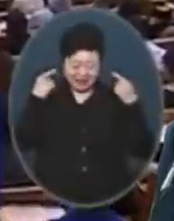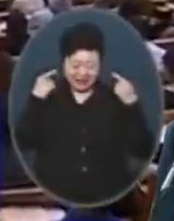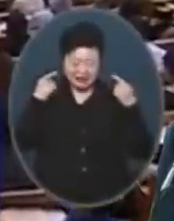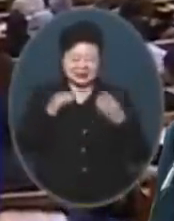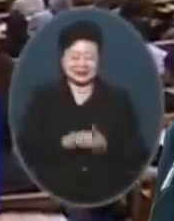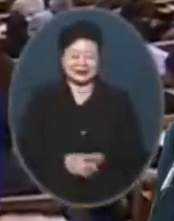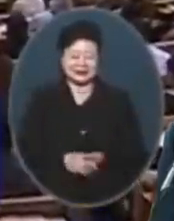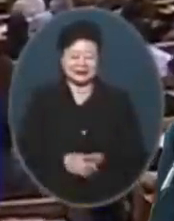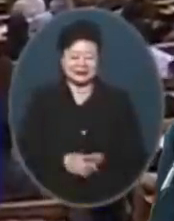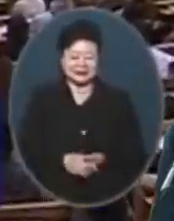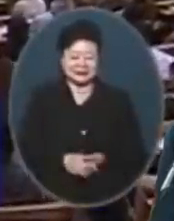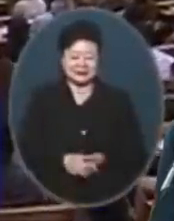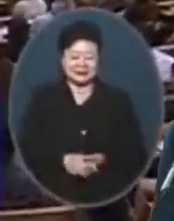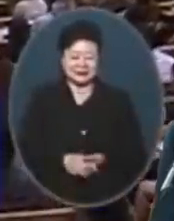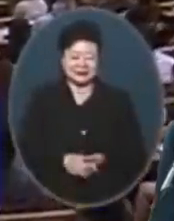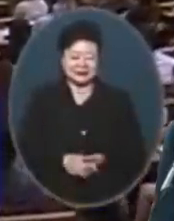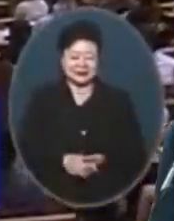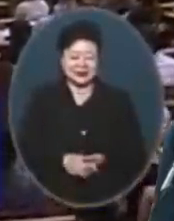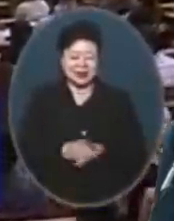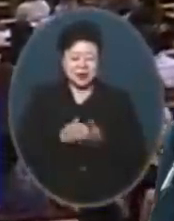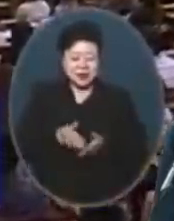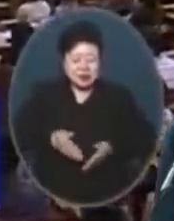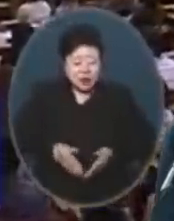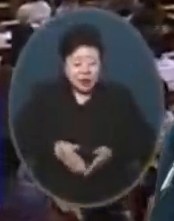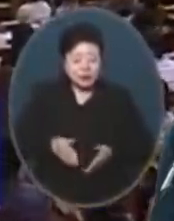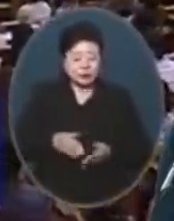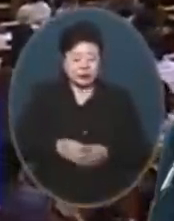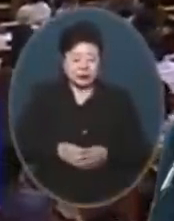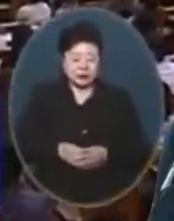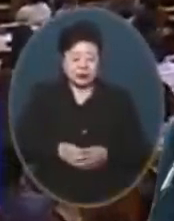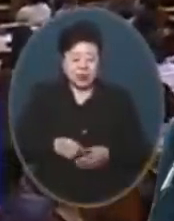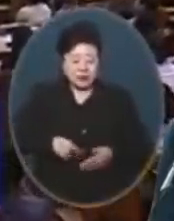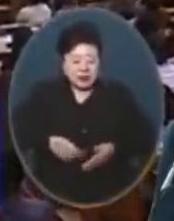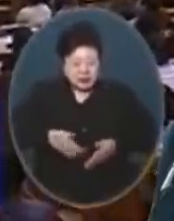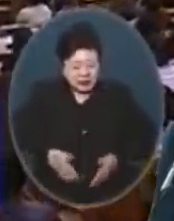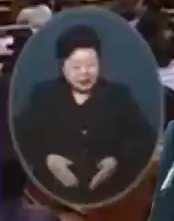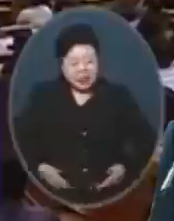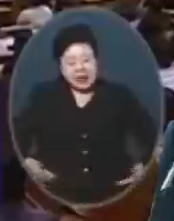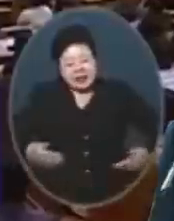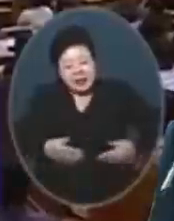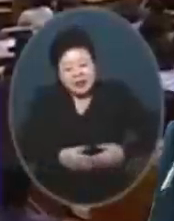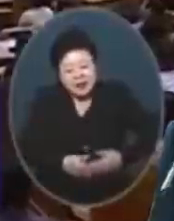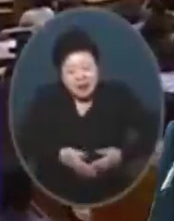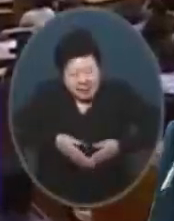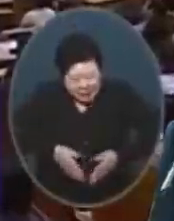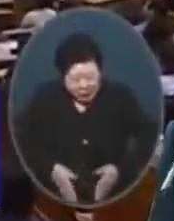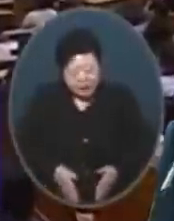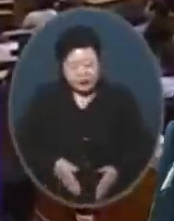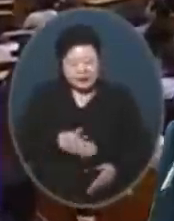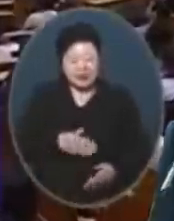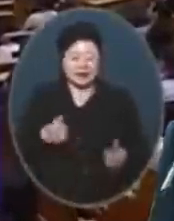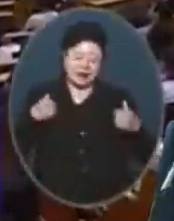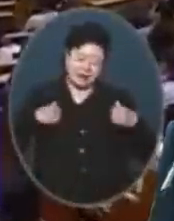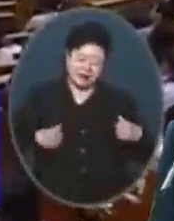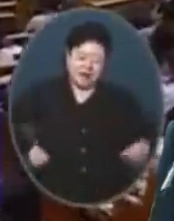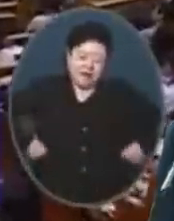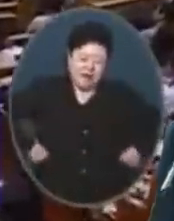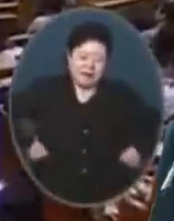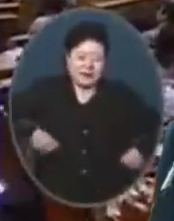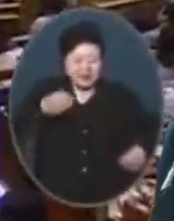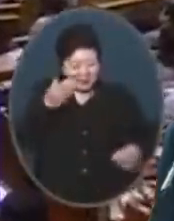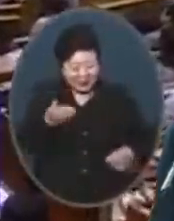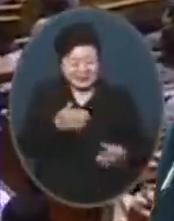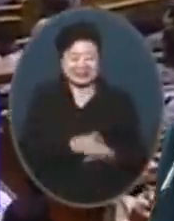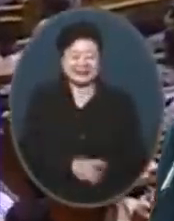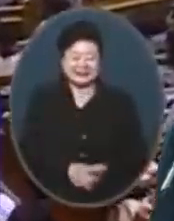들을지어다 배에서 태어남으로부터 내게 안겼고 태에서 남으로부터 내게 업힌